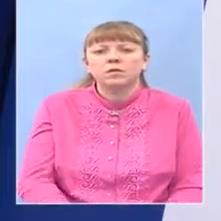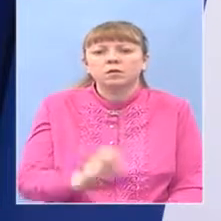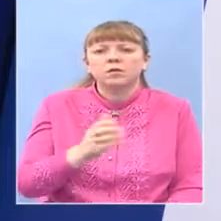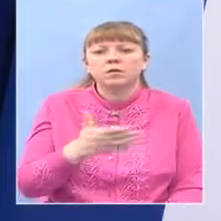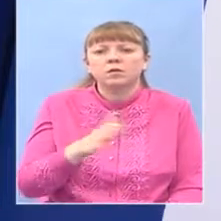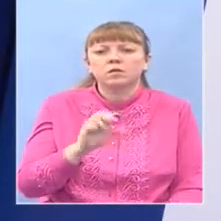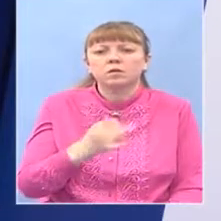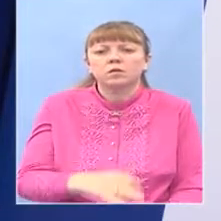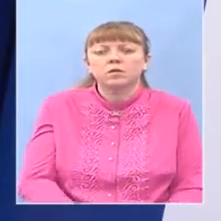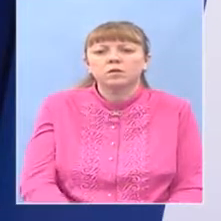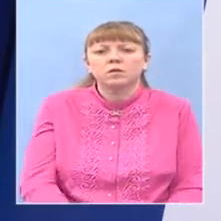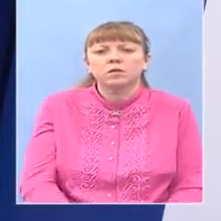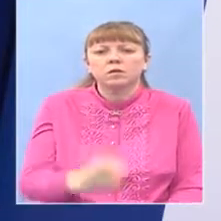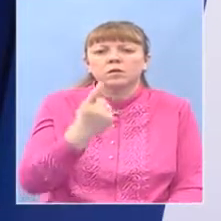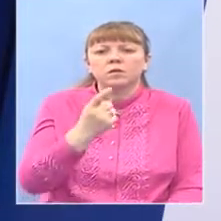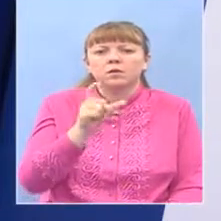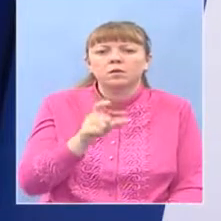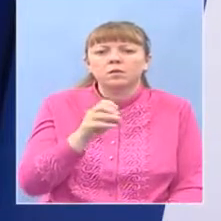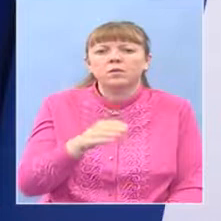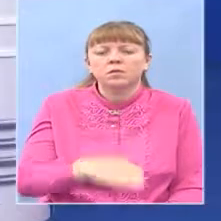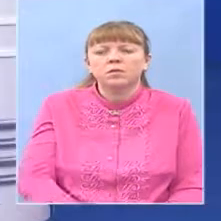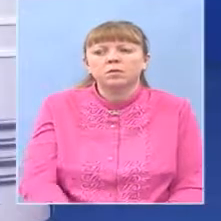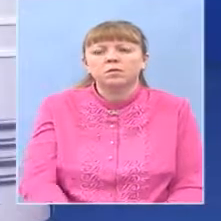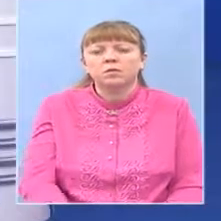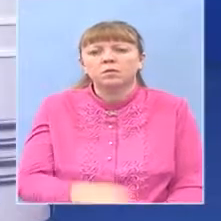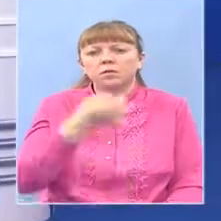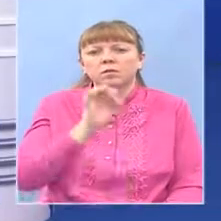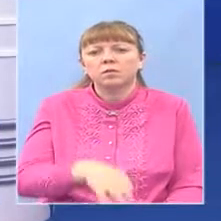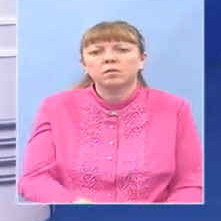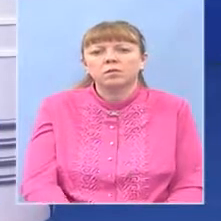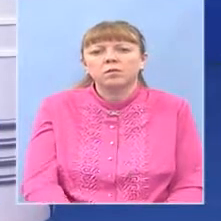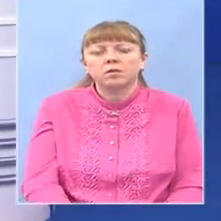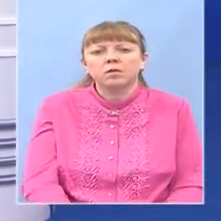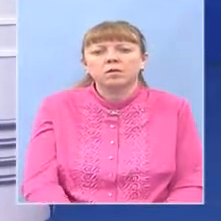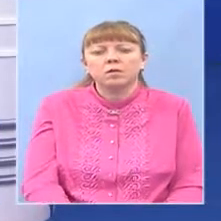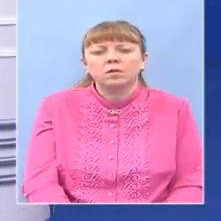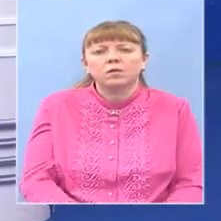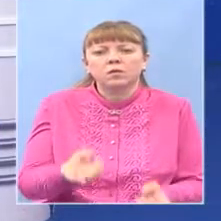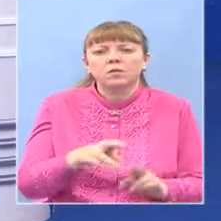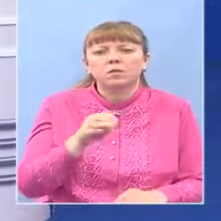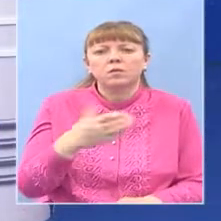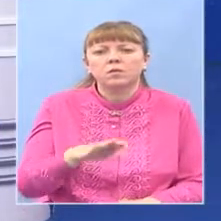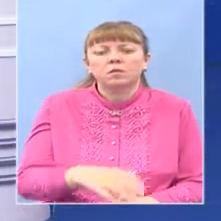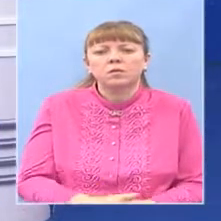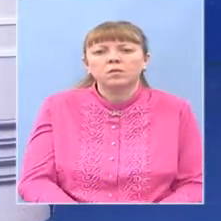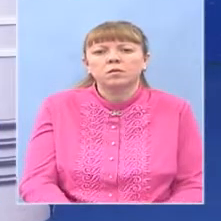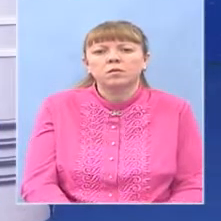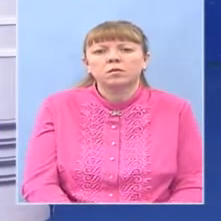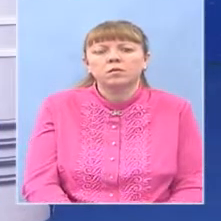В том числе один пункт — это как раз-таки наличие опыта. Один пункт. А остальные пункты, они как